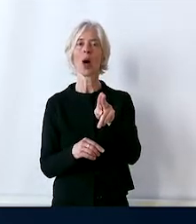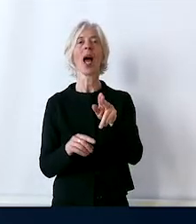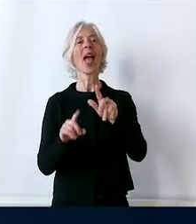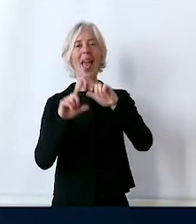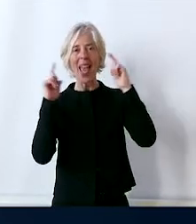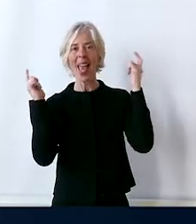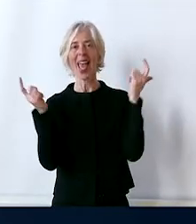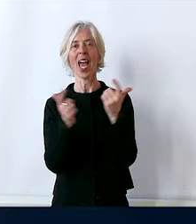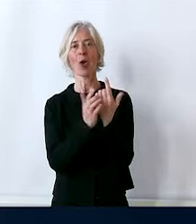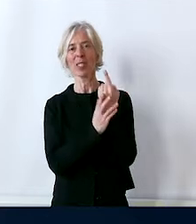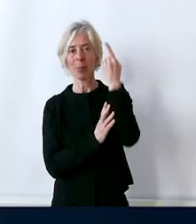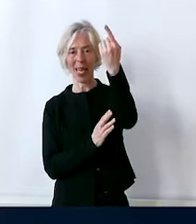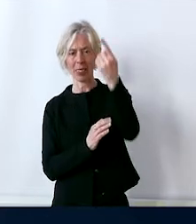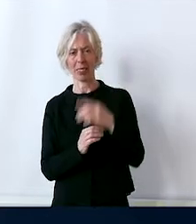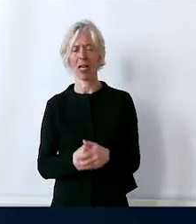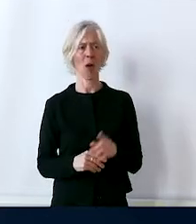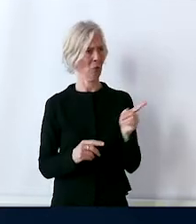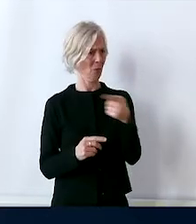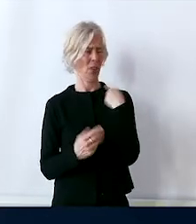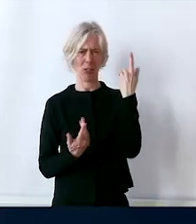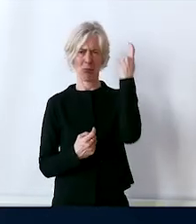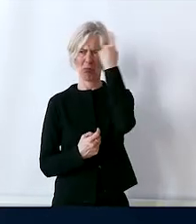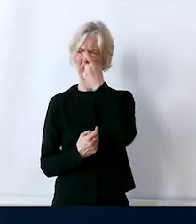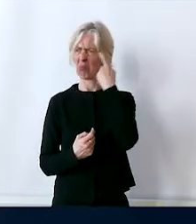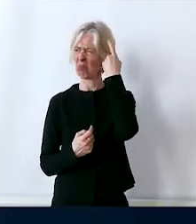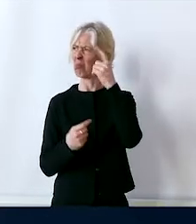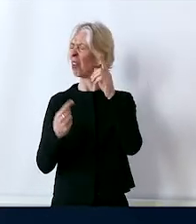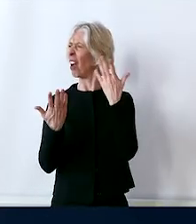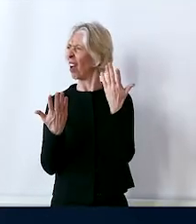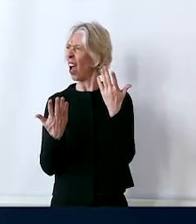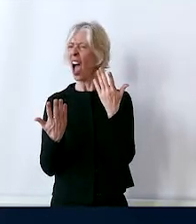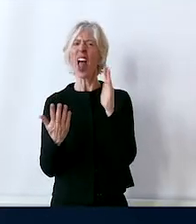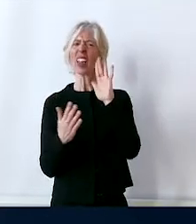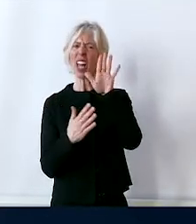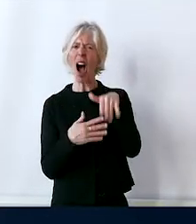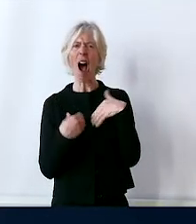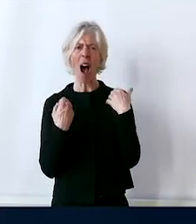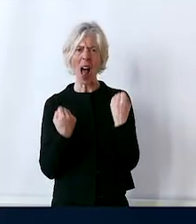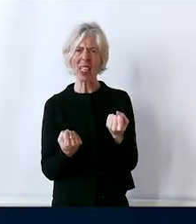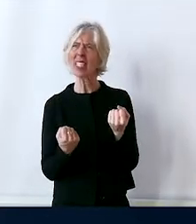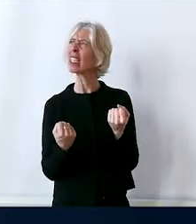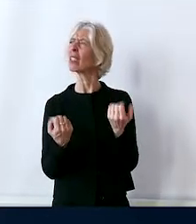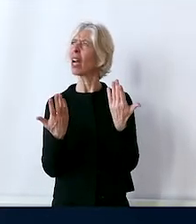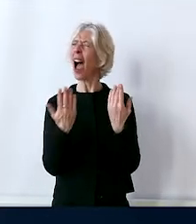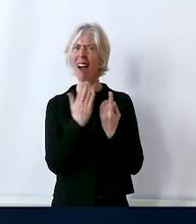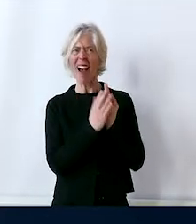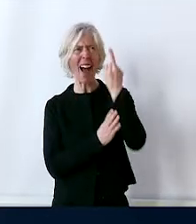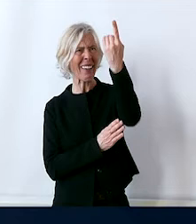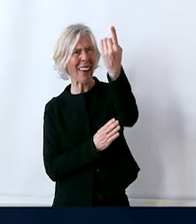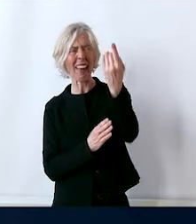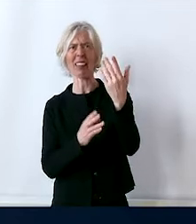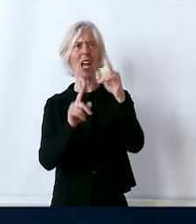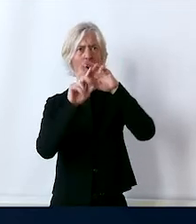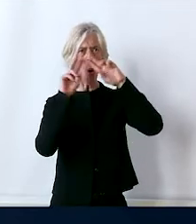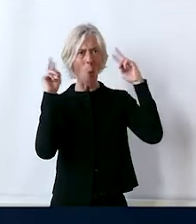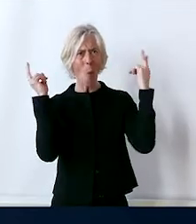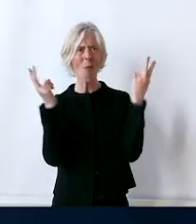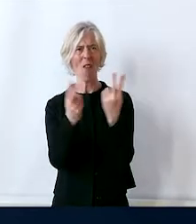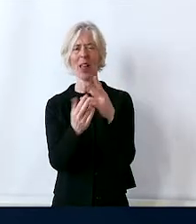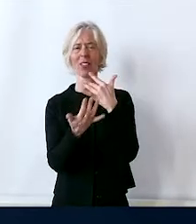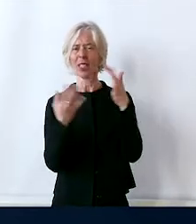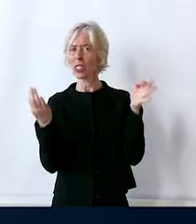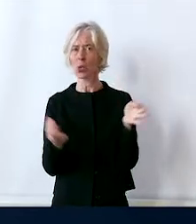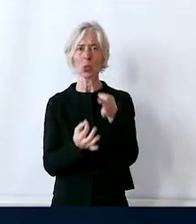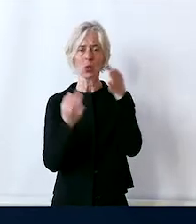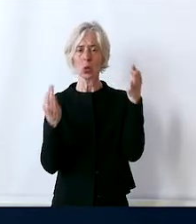assoziiert man jetzt nicht direkt nachhaltigen Verkehr, sage ich mal, wenn man einen Raketenstart sieht. Das macht nicht nur unglaublich viel Krach, sondern